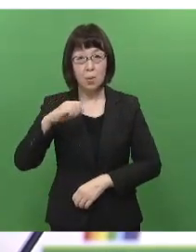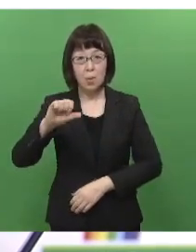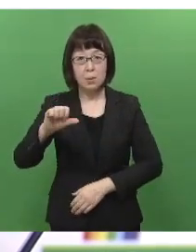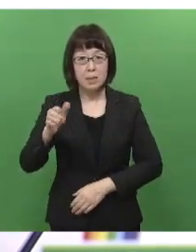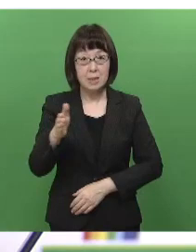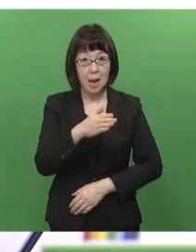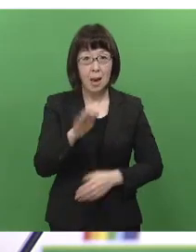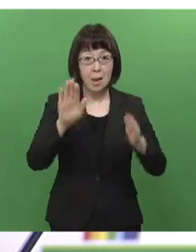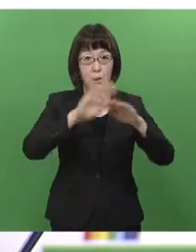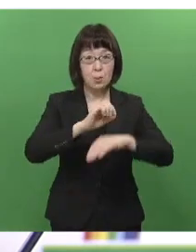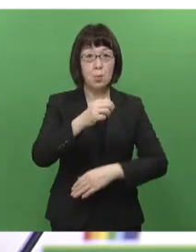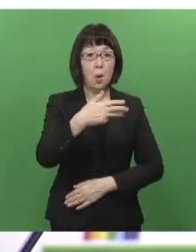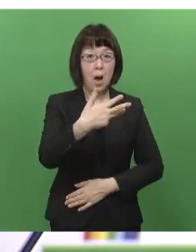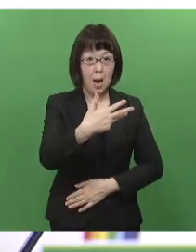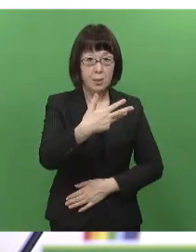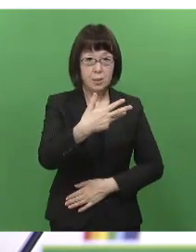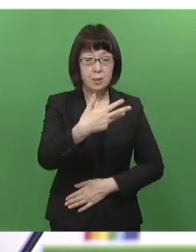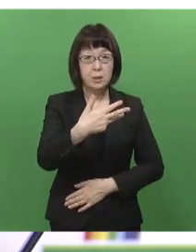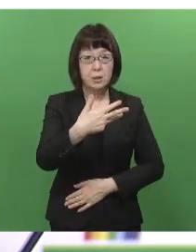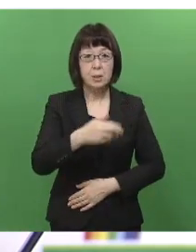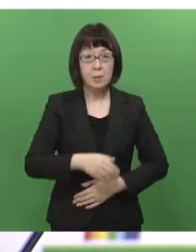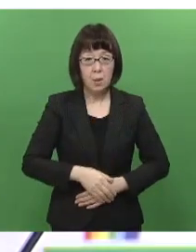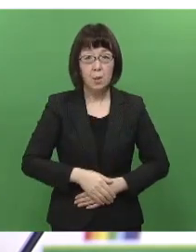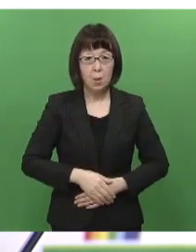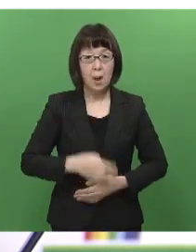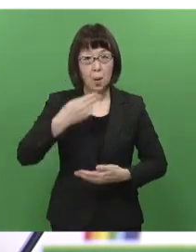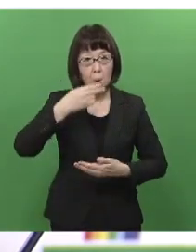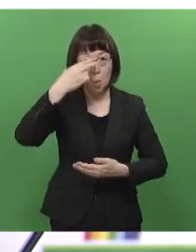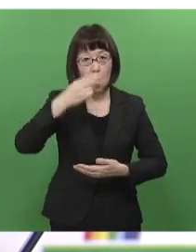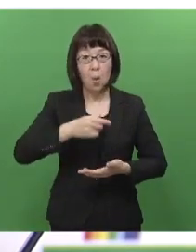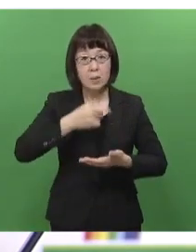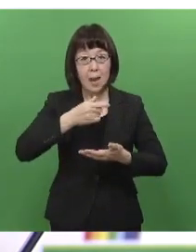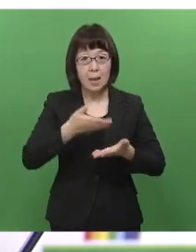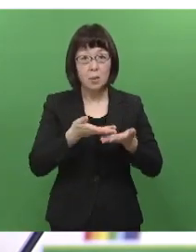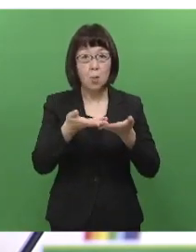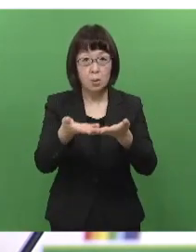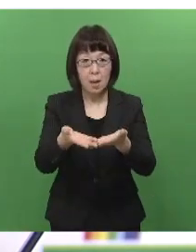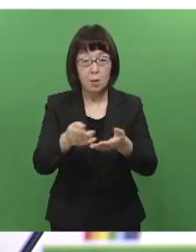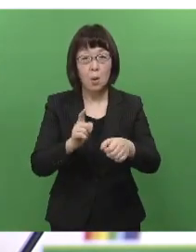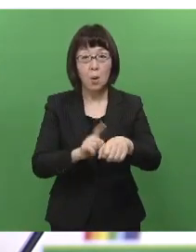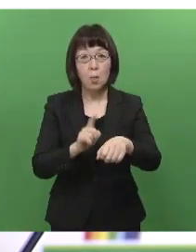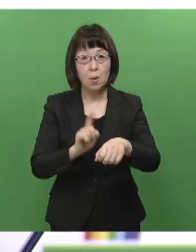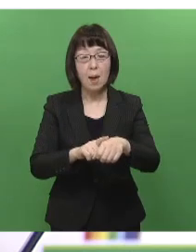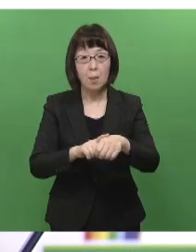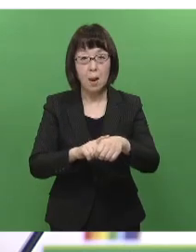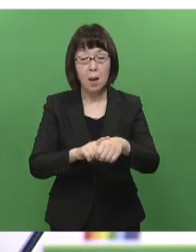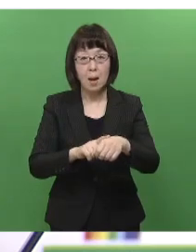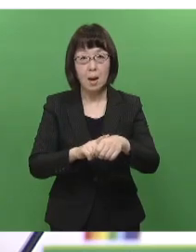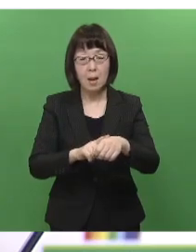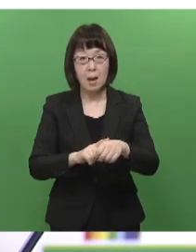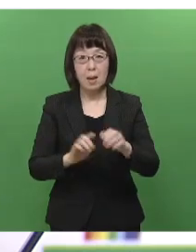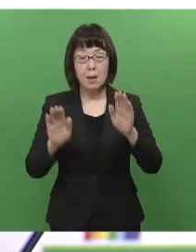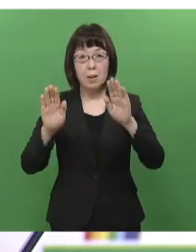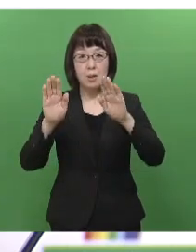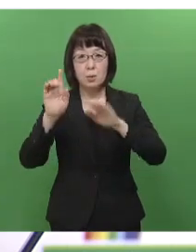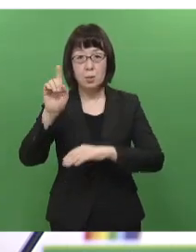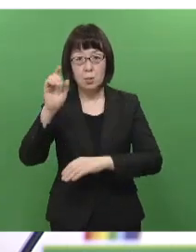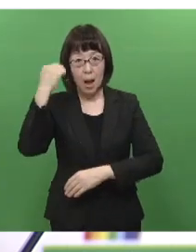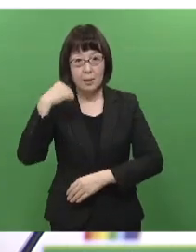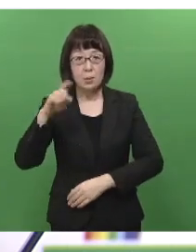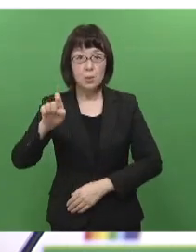して、酒類種類の提供については11時から19時までといたしてください